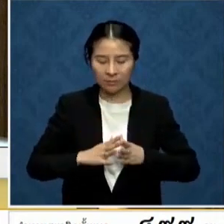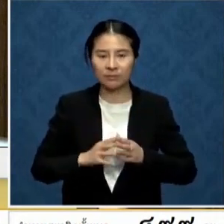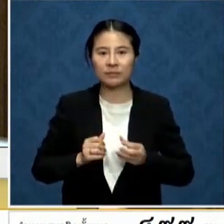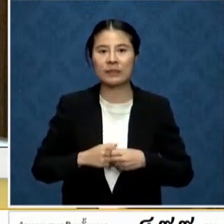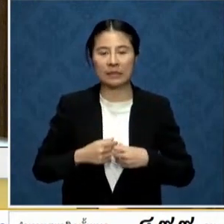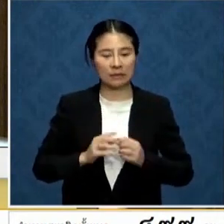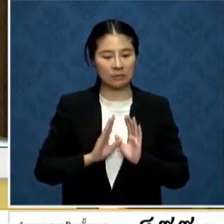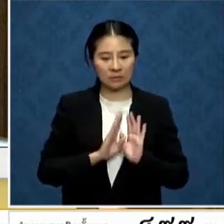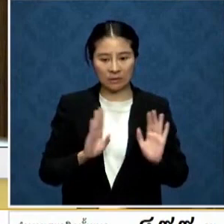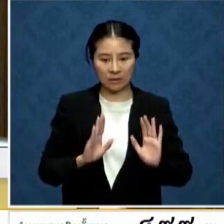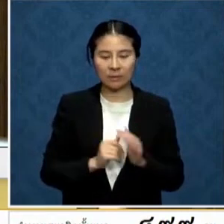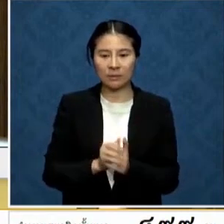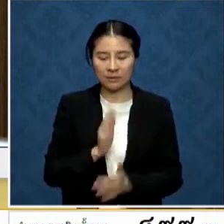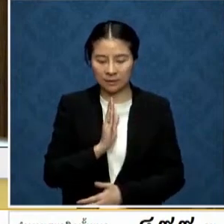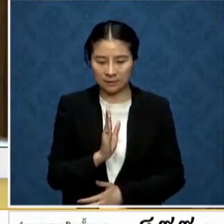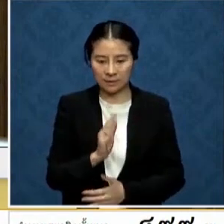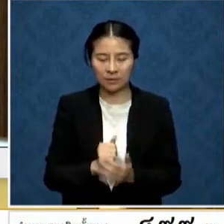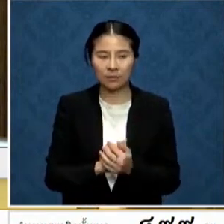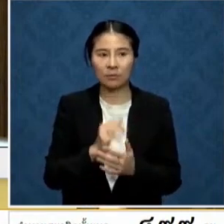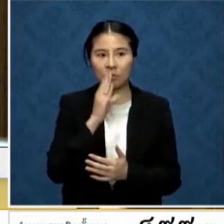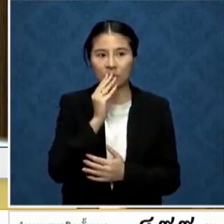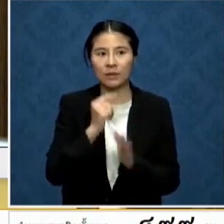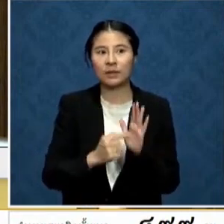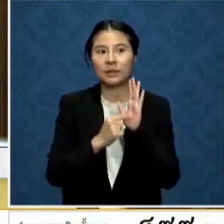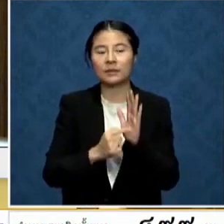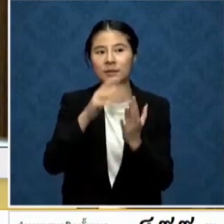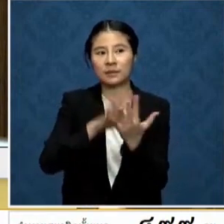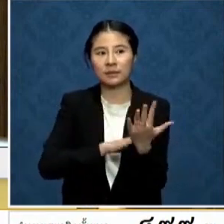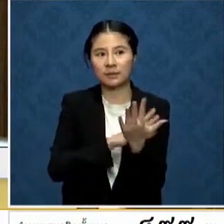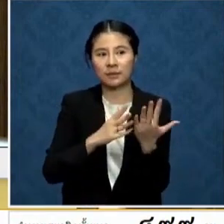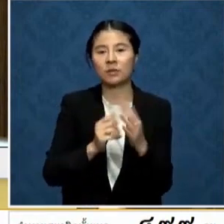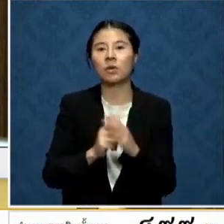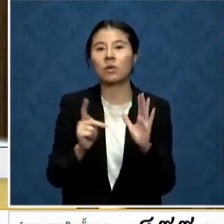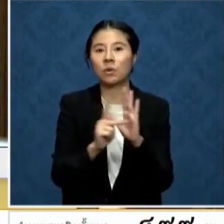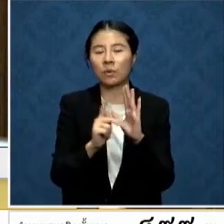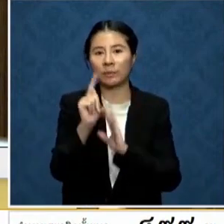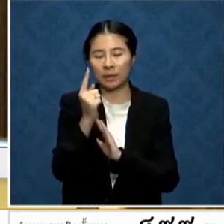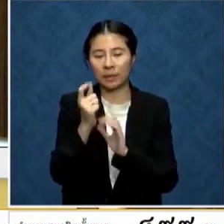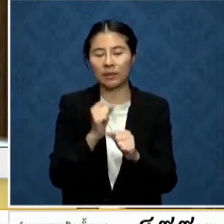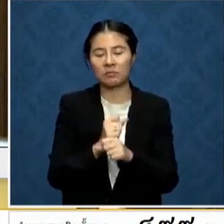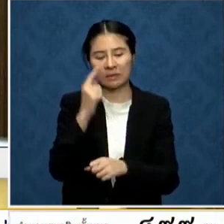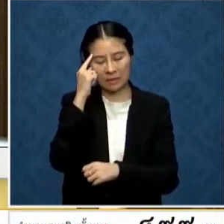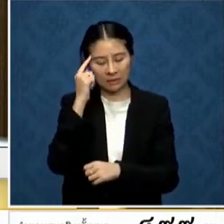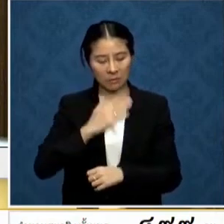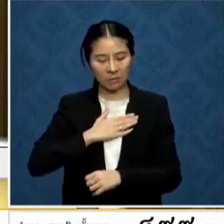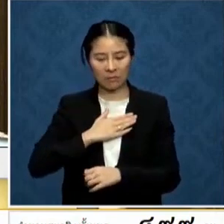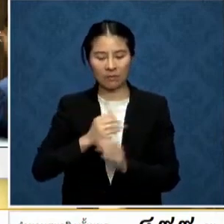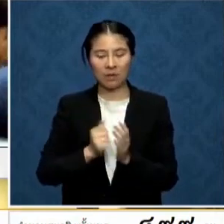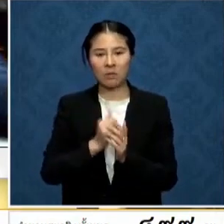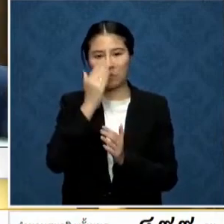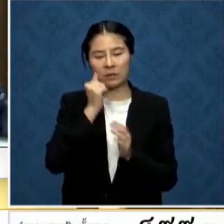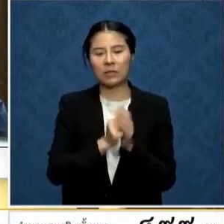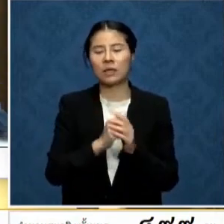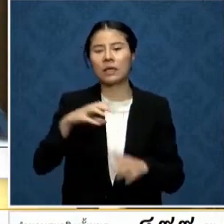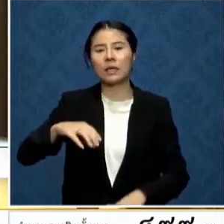เพื่อจะให้ประโยชน์กับฝ่ายค้าหรือว่าพรรคก้าวไกลในวันนี้แต่เป็นการเสนอร่างแก้ไขข้อบังคับฉบับนี้ที่ผมมองในมุมมองของผมว่าจะทำให้สภาแห่งนี้ก้าวหน้า